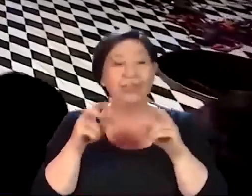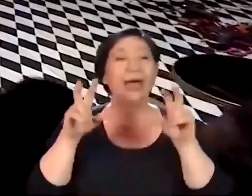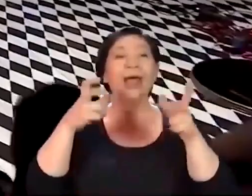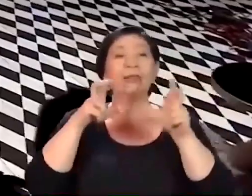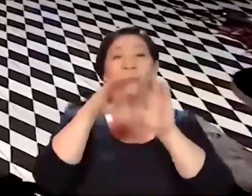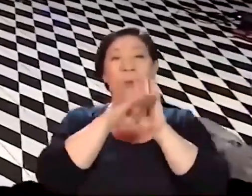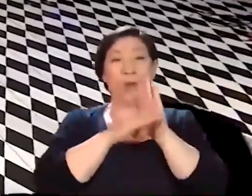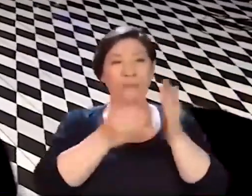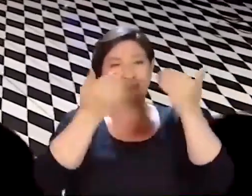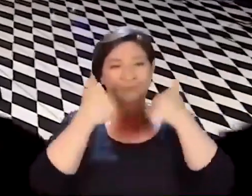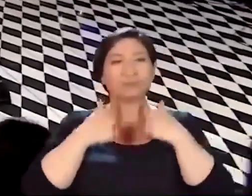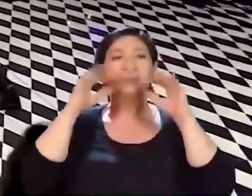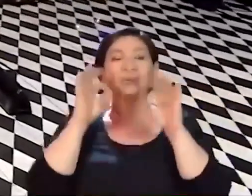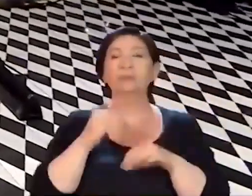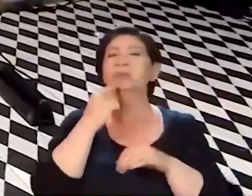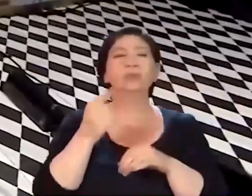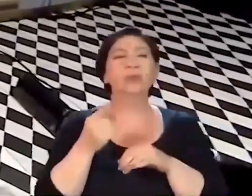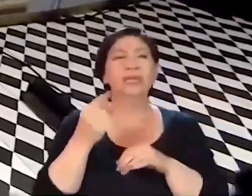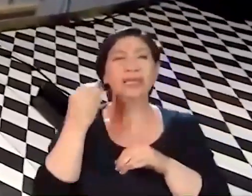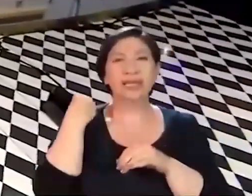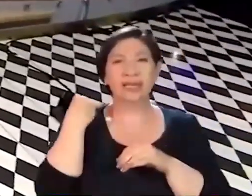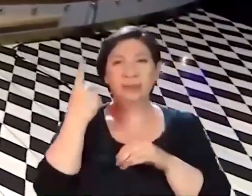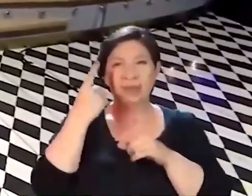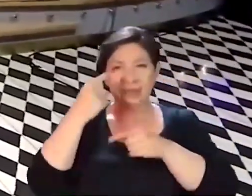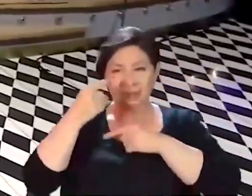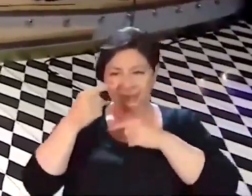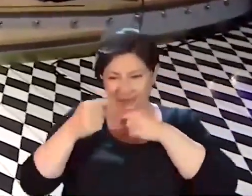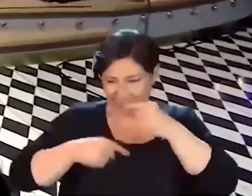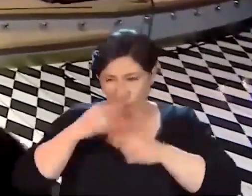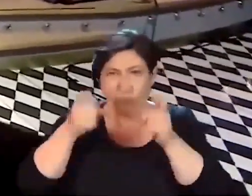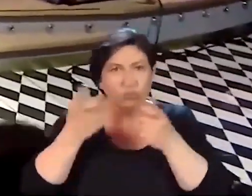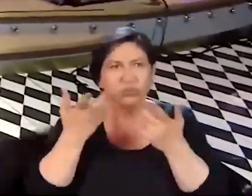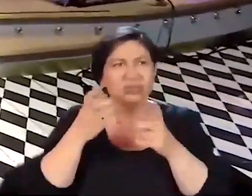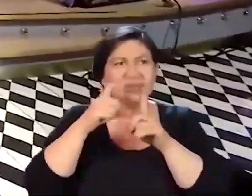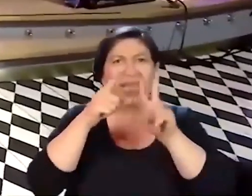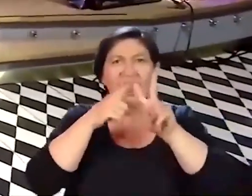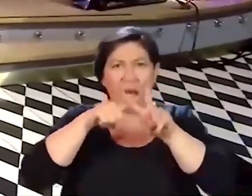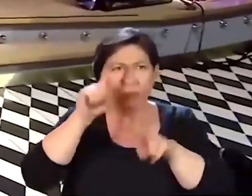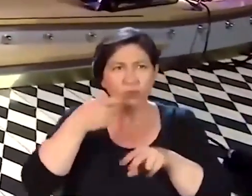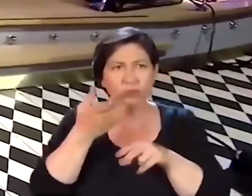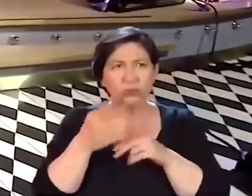Radyo programında da sürekli şunu söylüyor. Ne oldu? Yeni bir gen mi bulunmuş? Neydi? Söylesene onu. Evet.